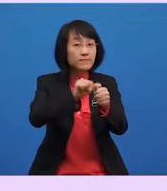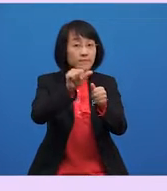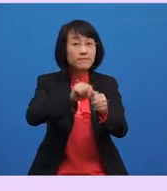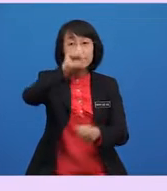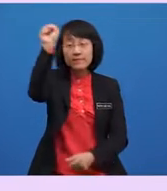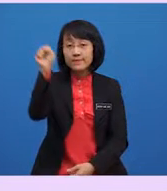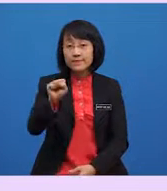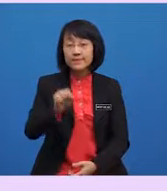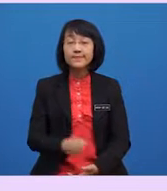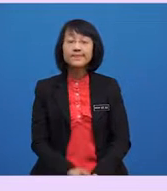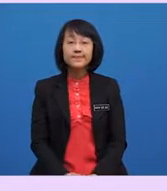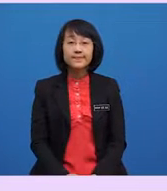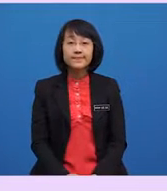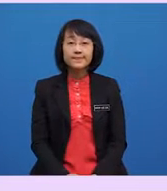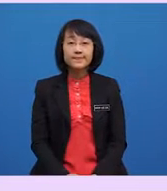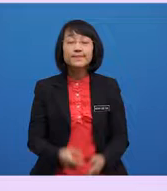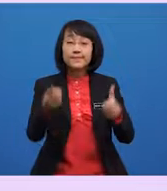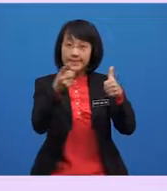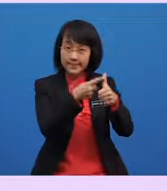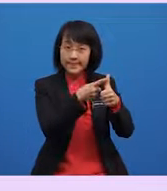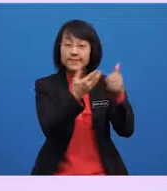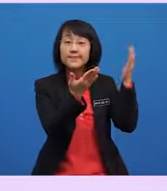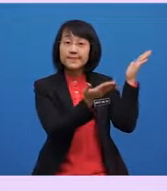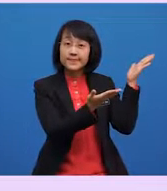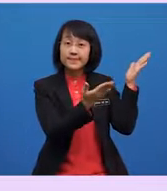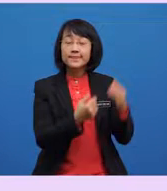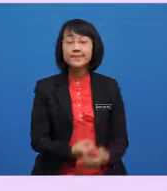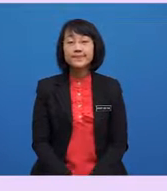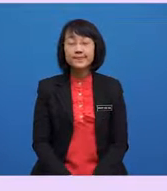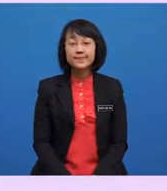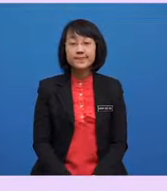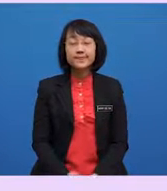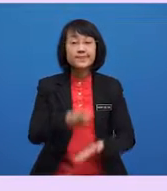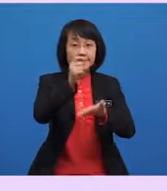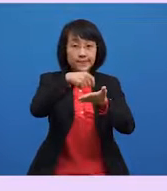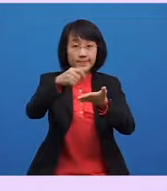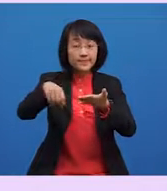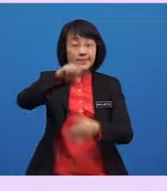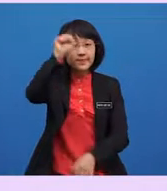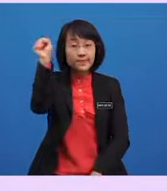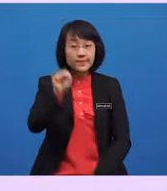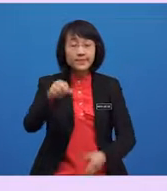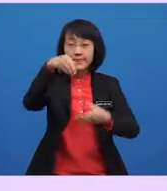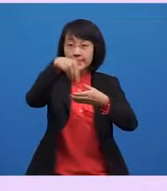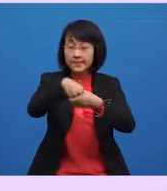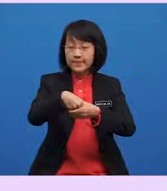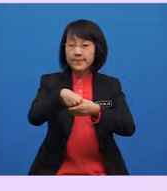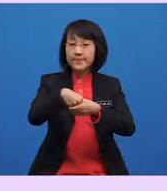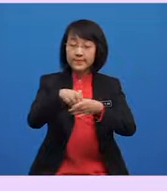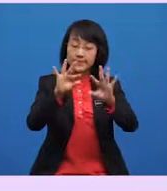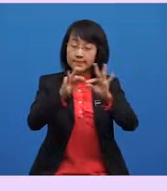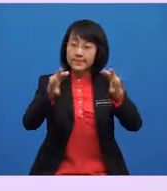soalan. Jawapan bagi soalan 1. Tulis soalan dalam